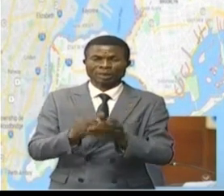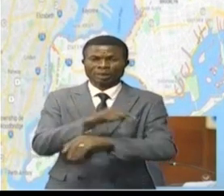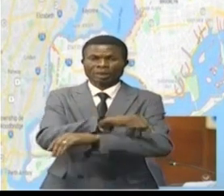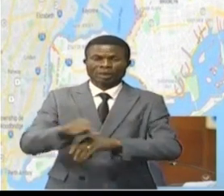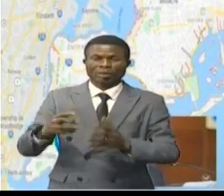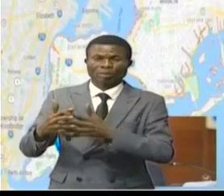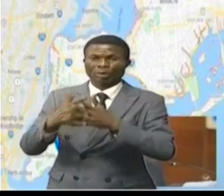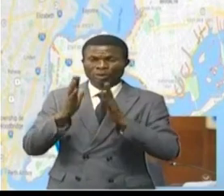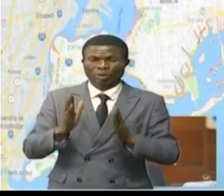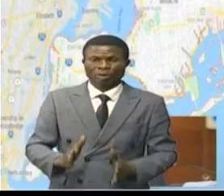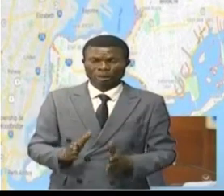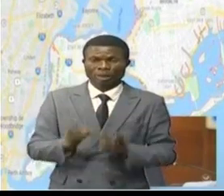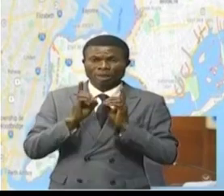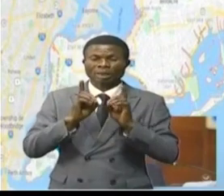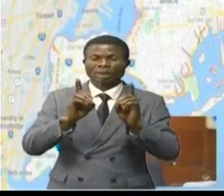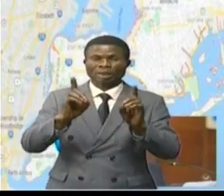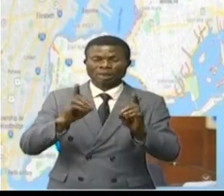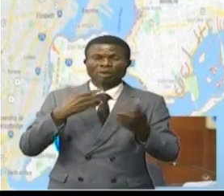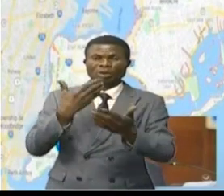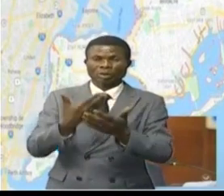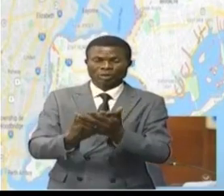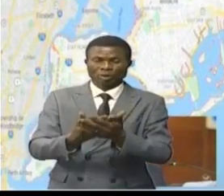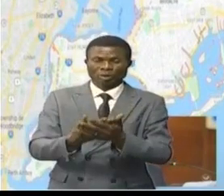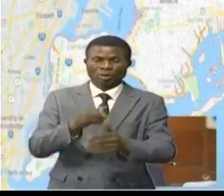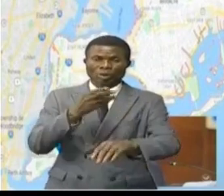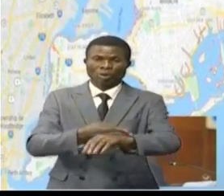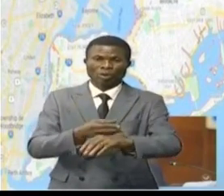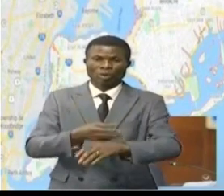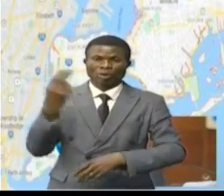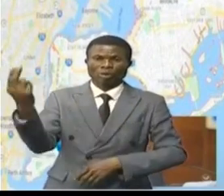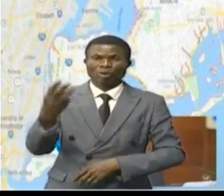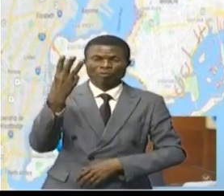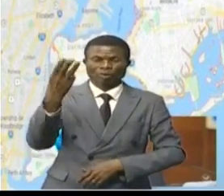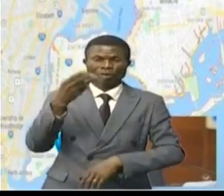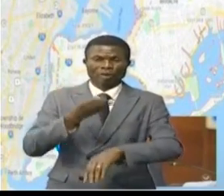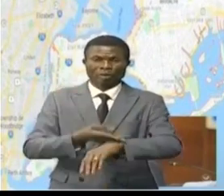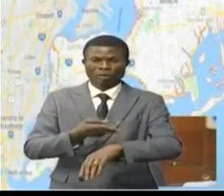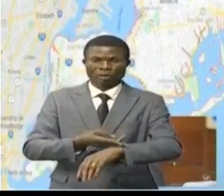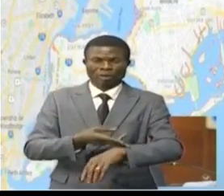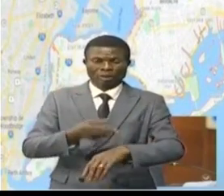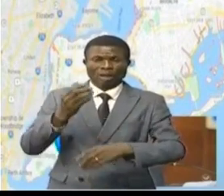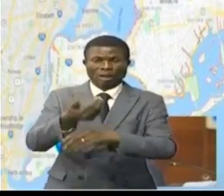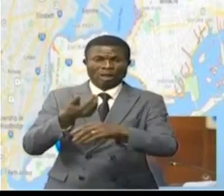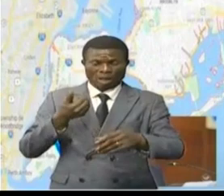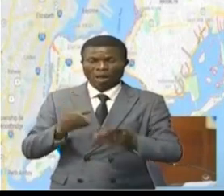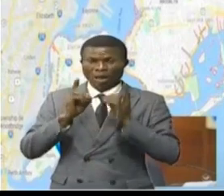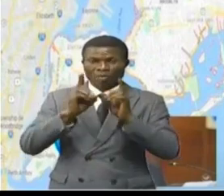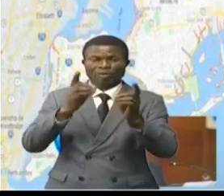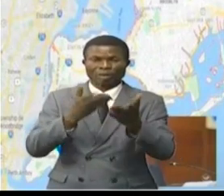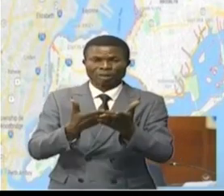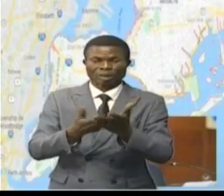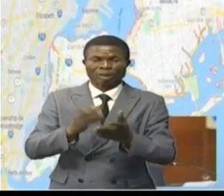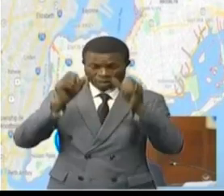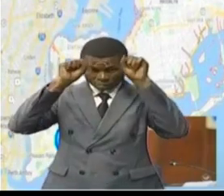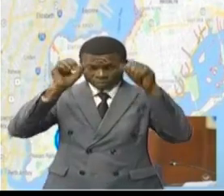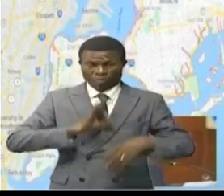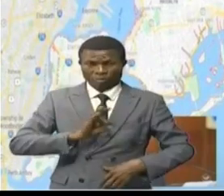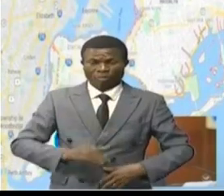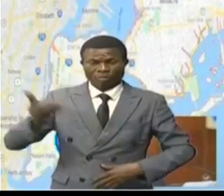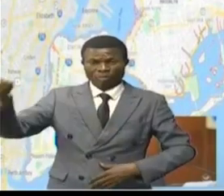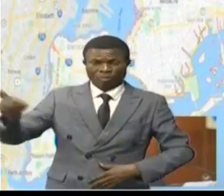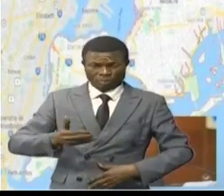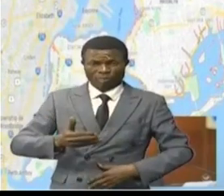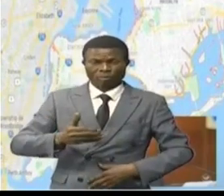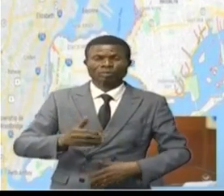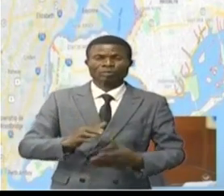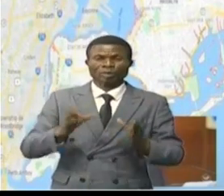vraisemblance, cette allocution devrait arriver autour de 23h heure de Kinshasa. Avant ce discours très attendu, le chef de l'État a été reçu en tête-à-tête